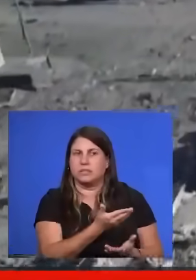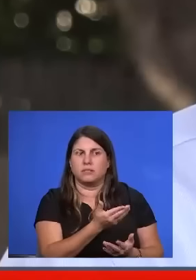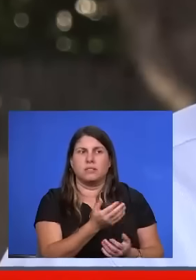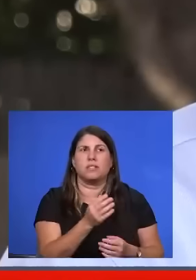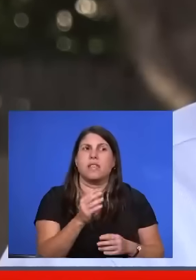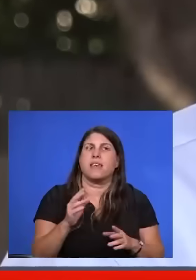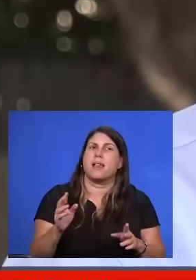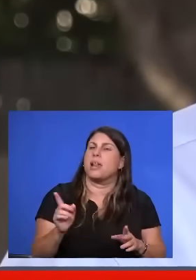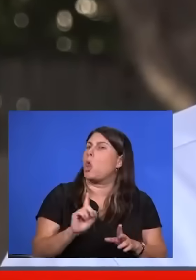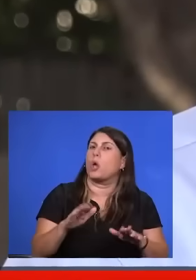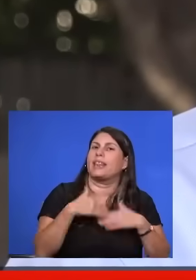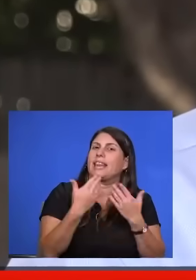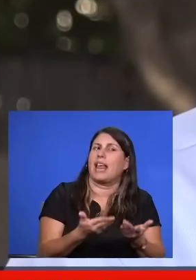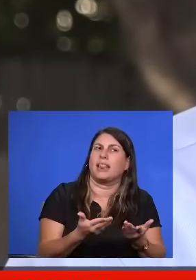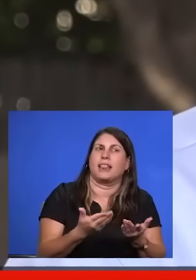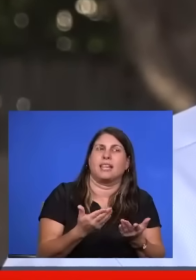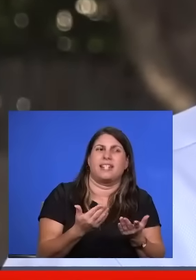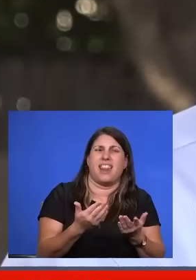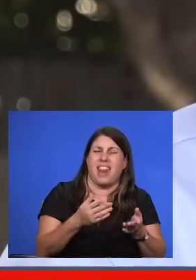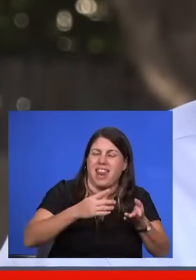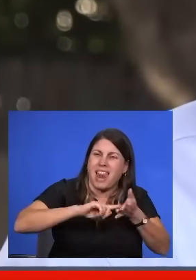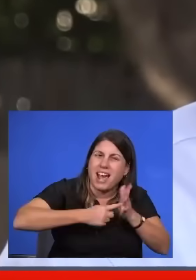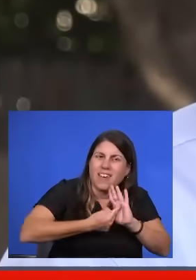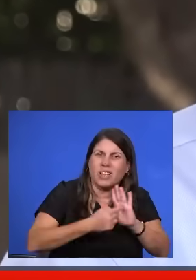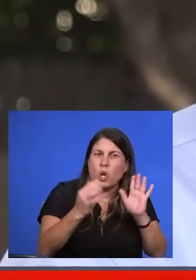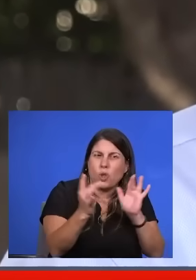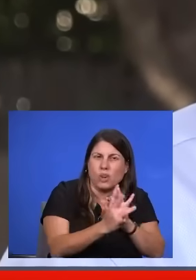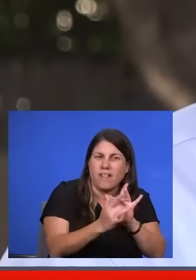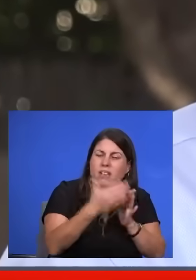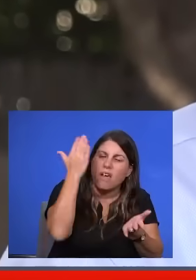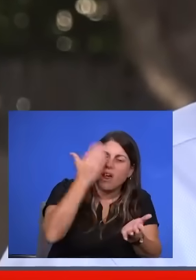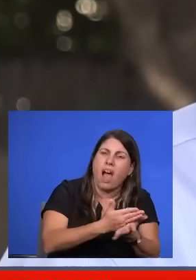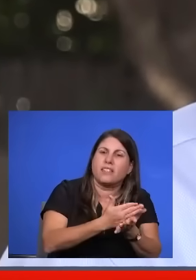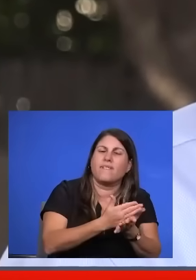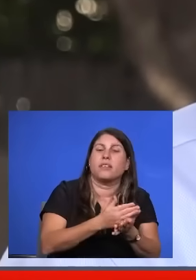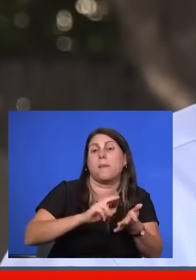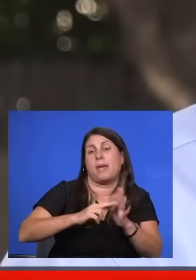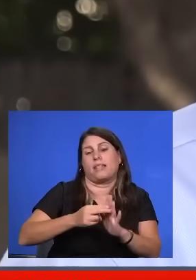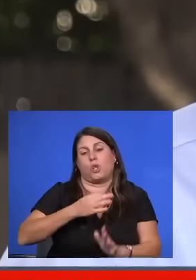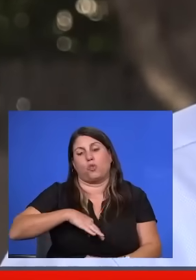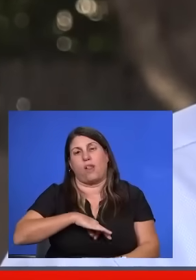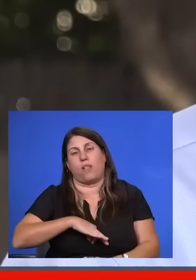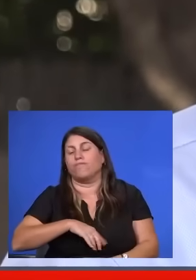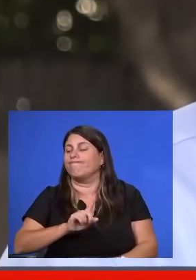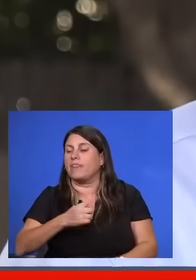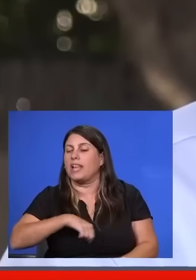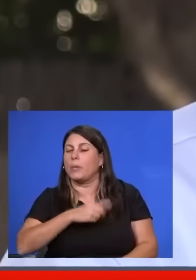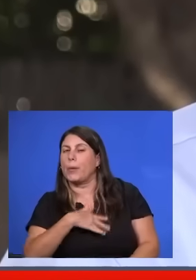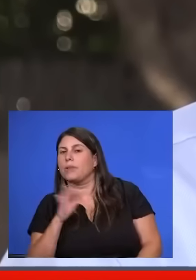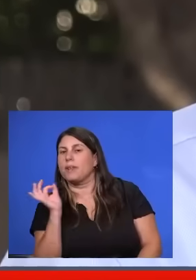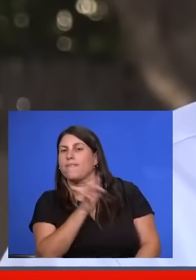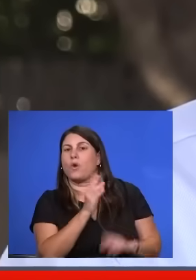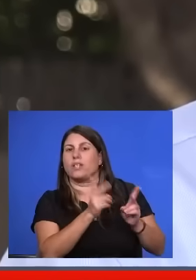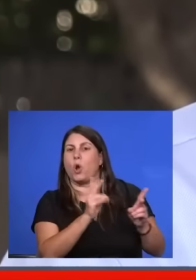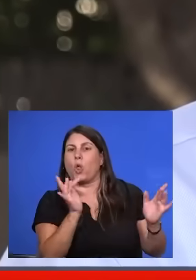יותר לכוונות של האויב להכתיב לנו את המדיניות, אלא אנחנו רוצים לפגוע ביכולות של האויב.